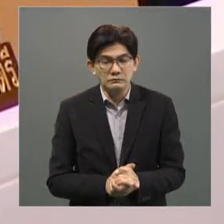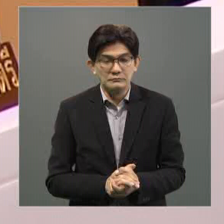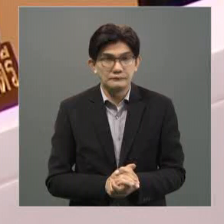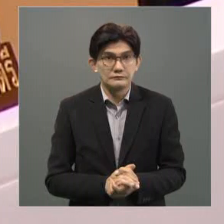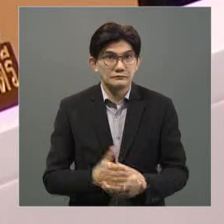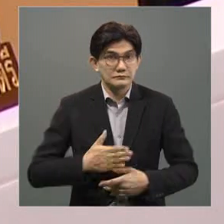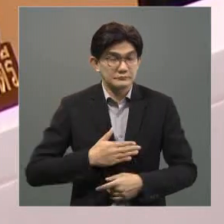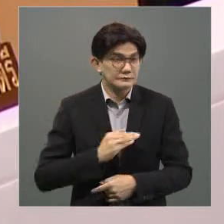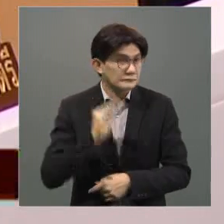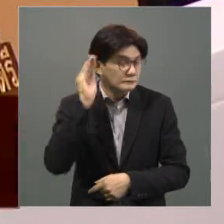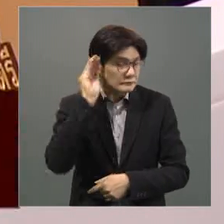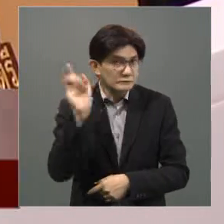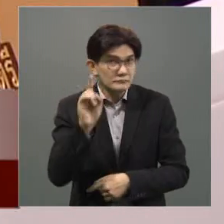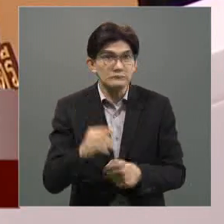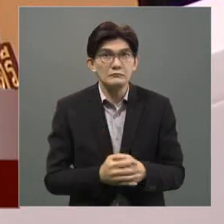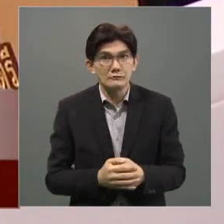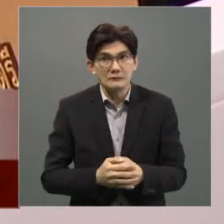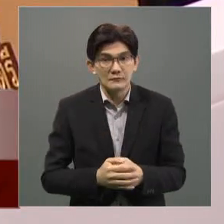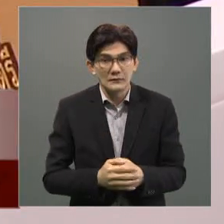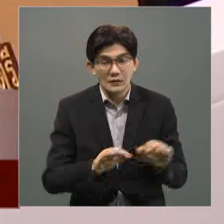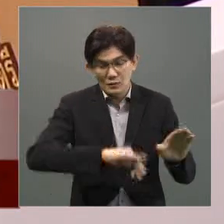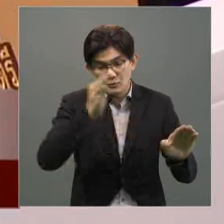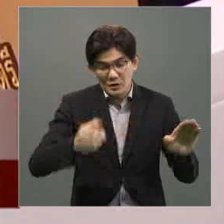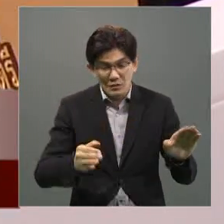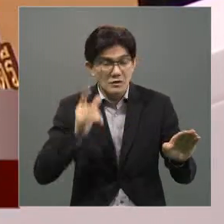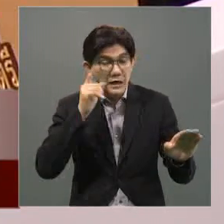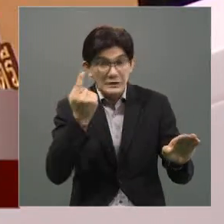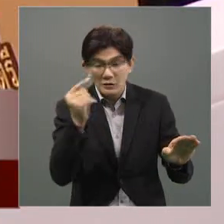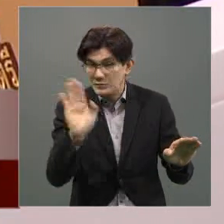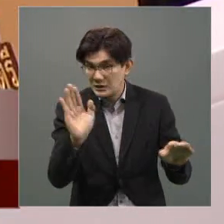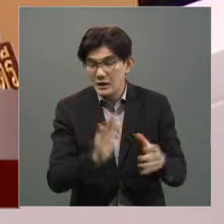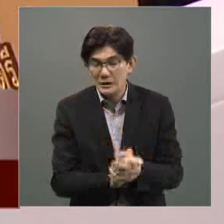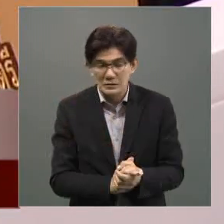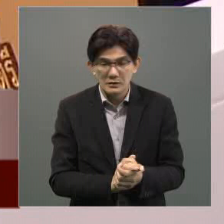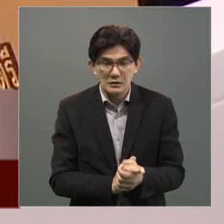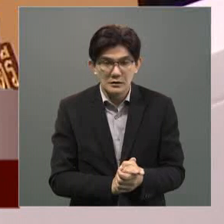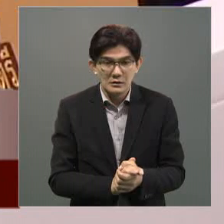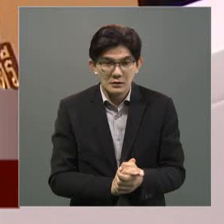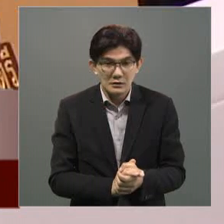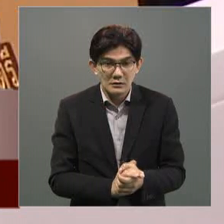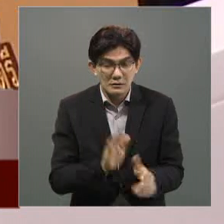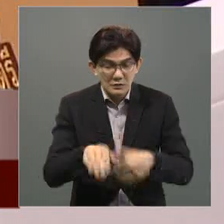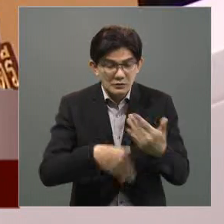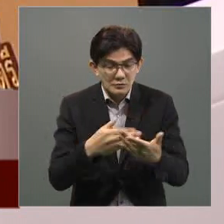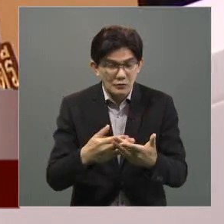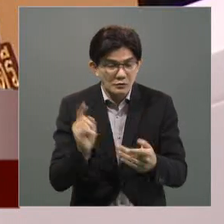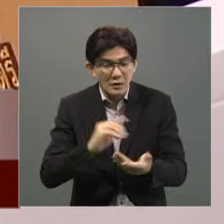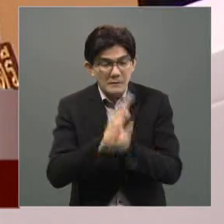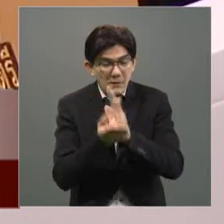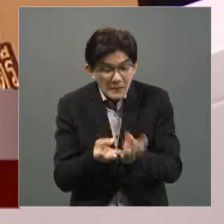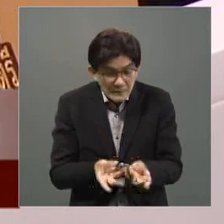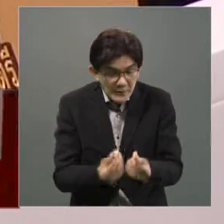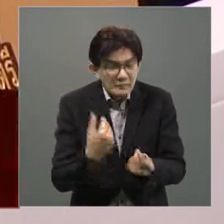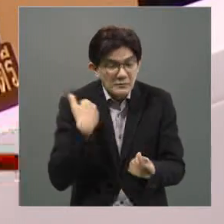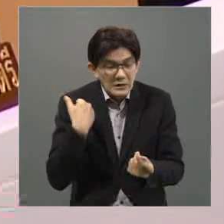ผมเชื่อว่าไม่ใช่ที่เขาใหญ่ที่เดียวมันเกิดที่ทุกที่ที่เป็นเขตปฏิรูปที่ดิน